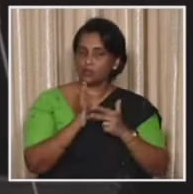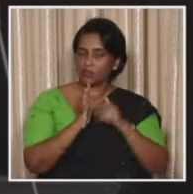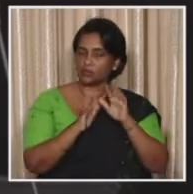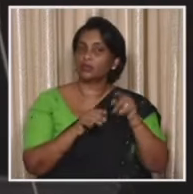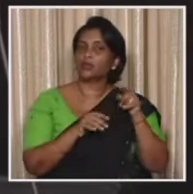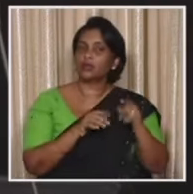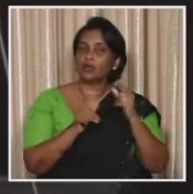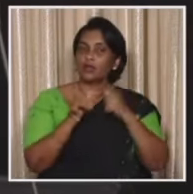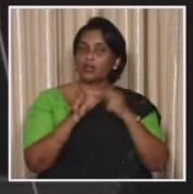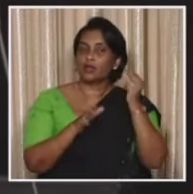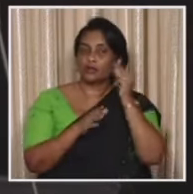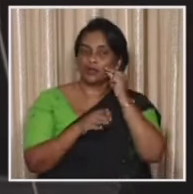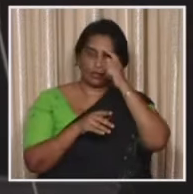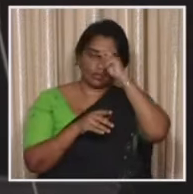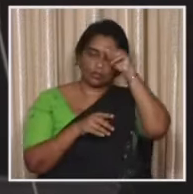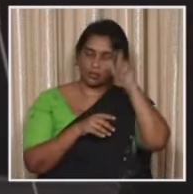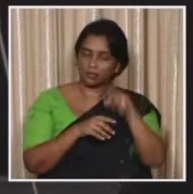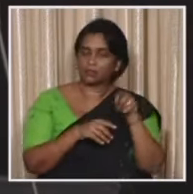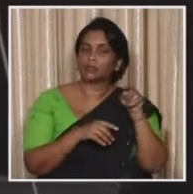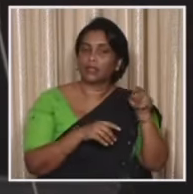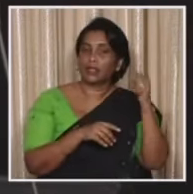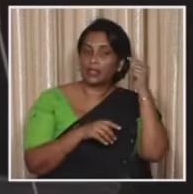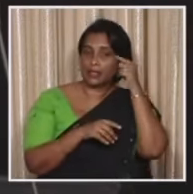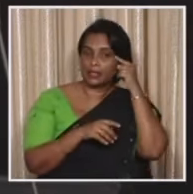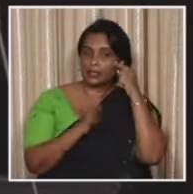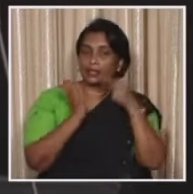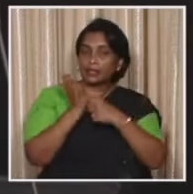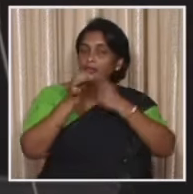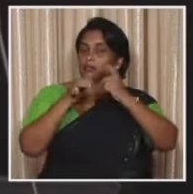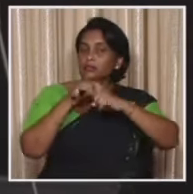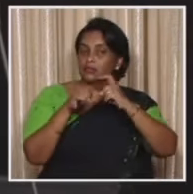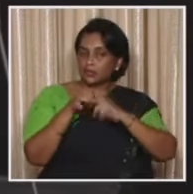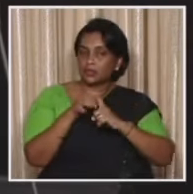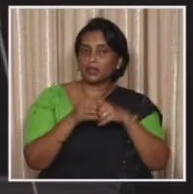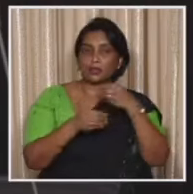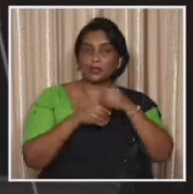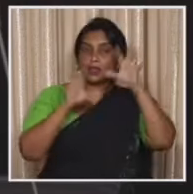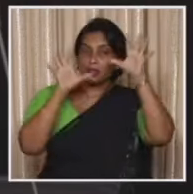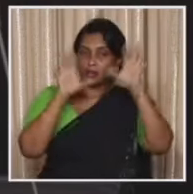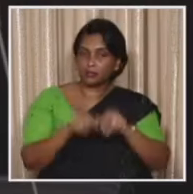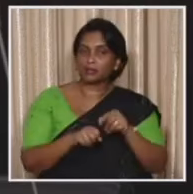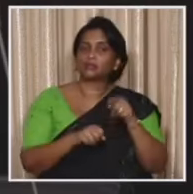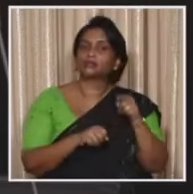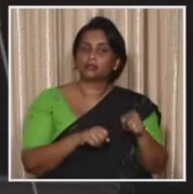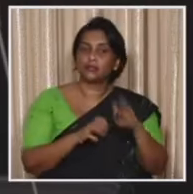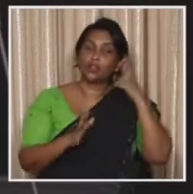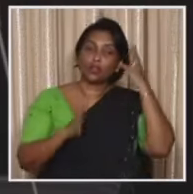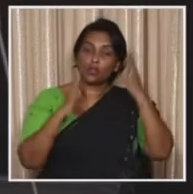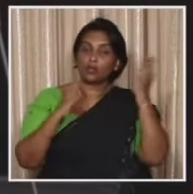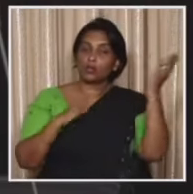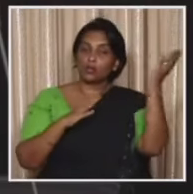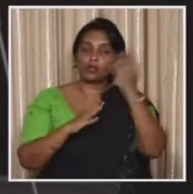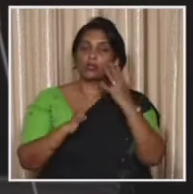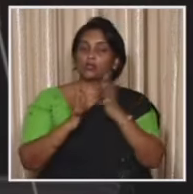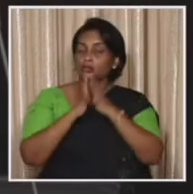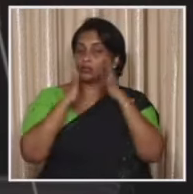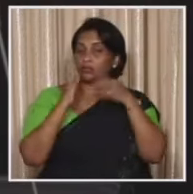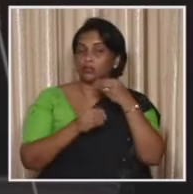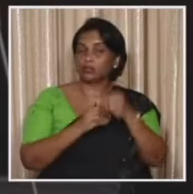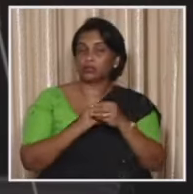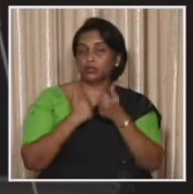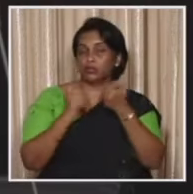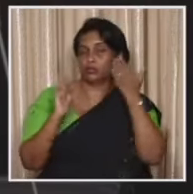නිසා අනුර කුමාර දිසානායක මැතිතුමා හිතනවා ඇති ලන්සු කැඳවලා ආයෝජන ගෙන්න ගන්න. එහෙනම් ඉතින් ඒ ලෝකේ ඉතාම ආයෝජන